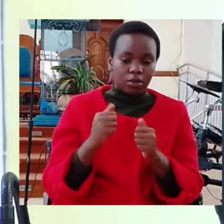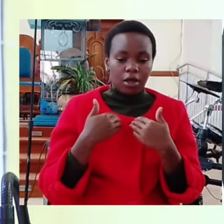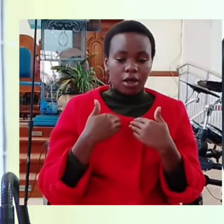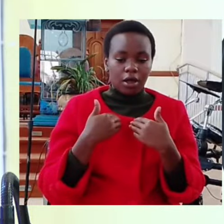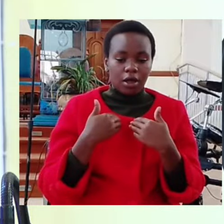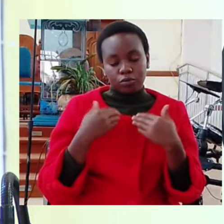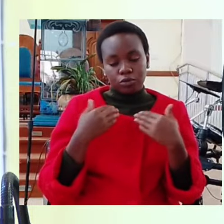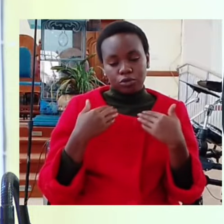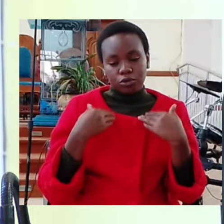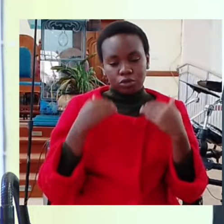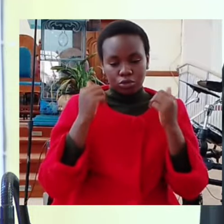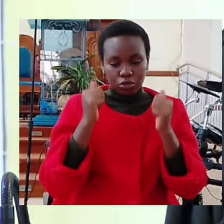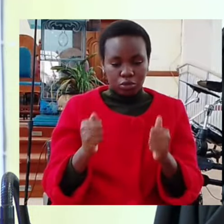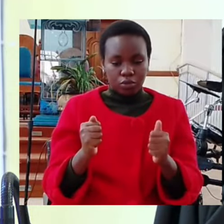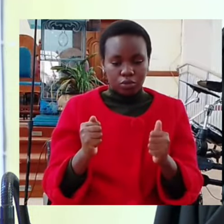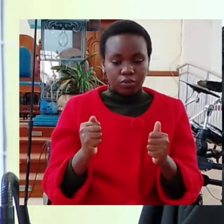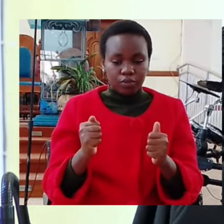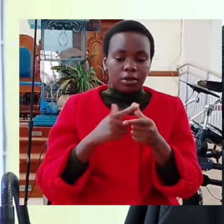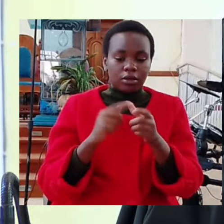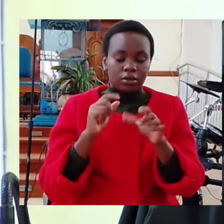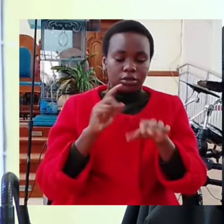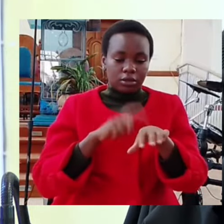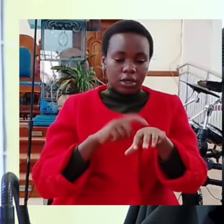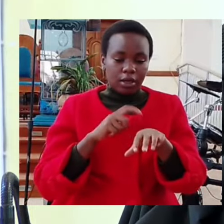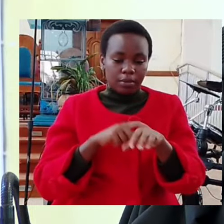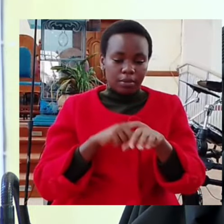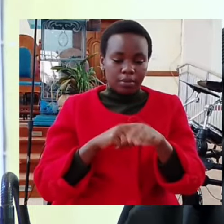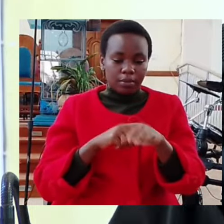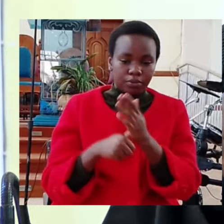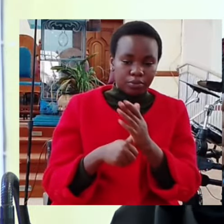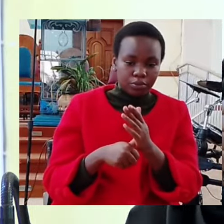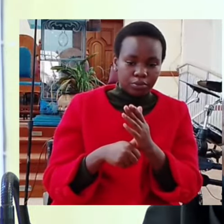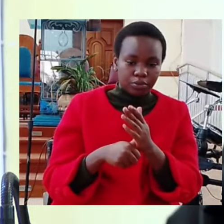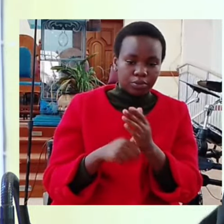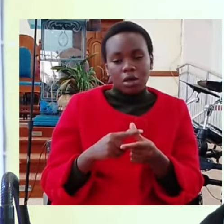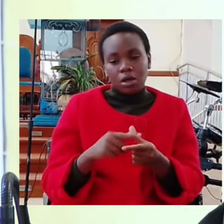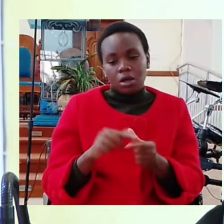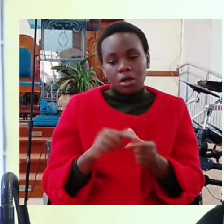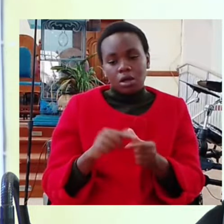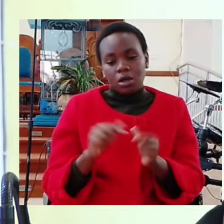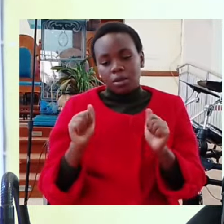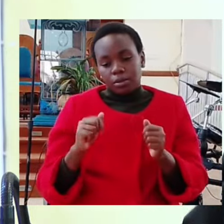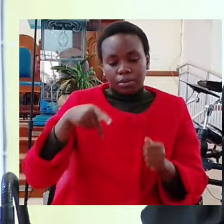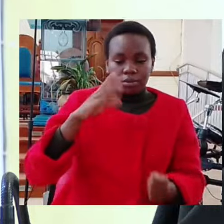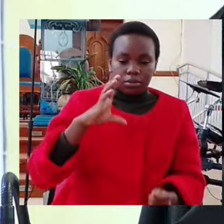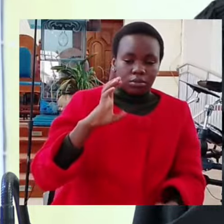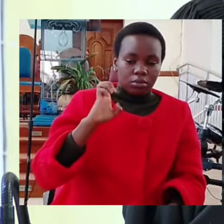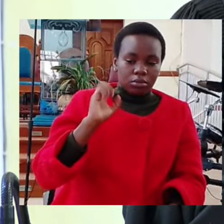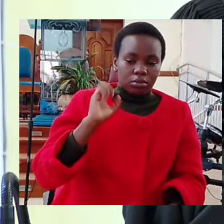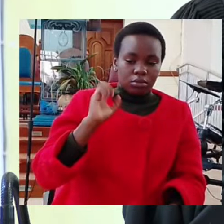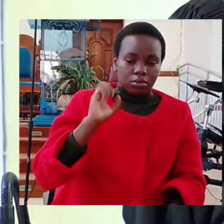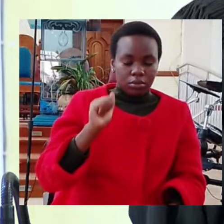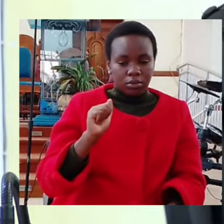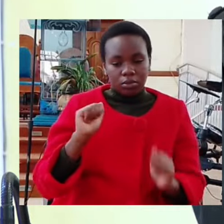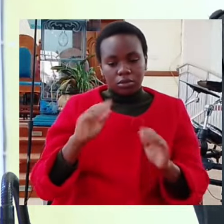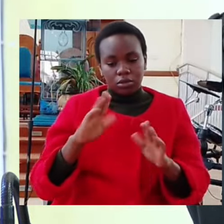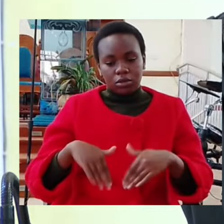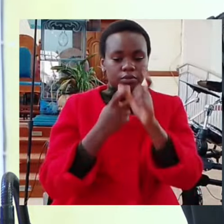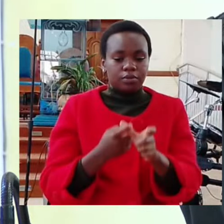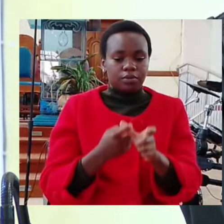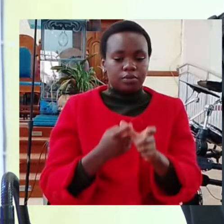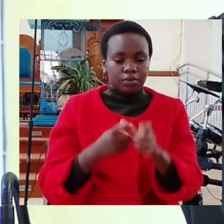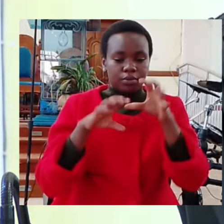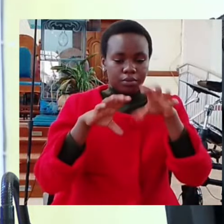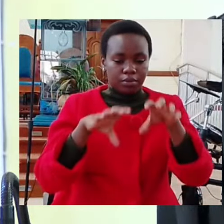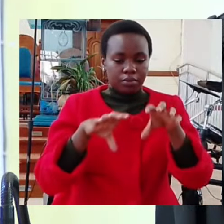hagu. Hidire ya madhena akokuri ya duma geheo gerenwa. Ni adu wafidhi ye. Hidiri ya kuena msiba, district dete